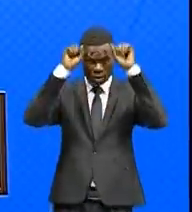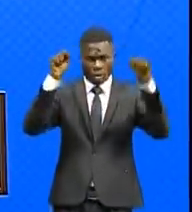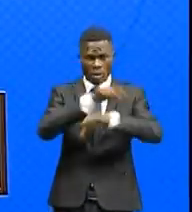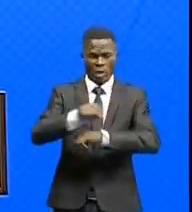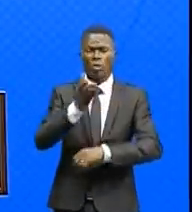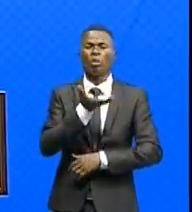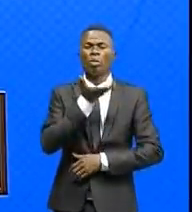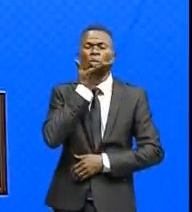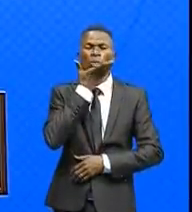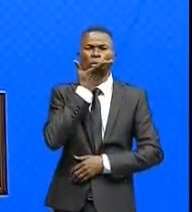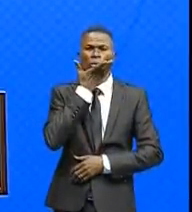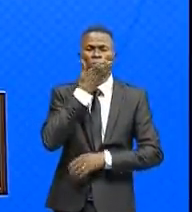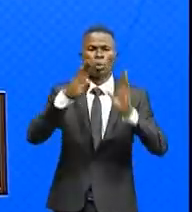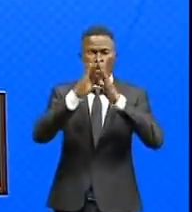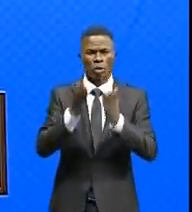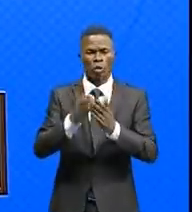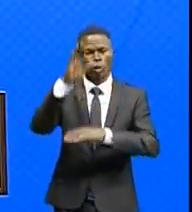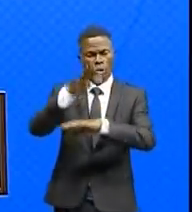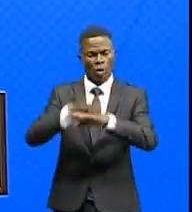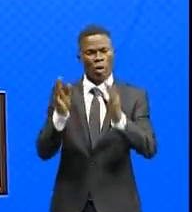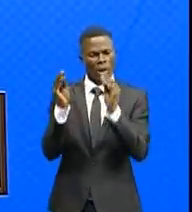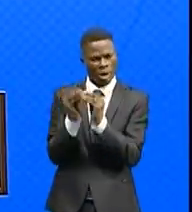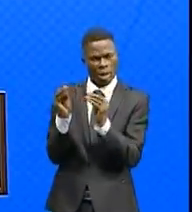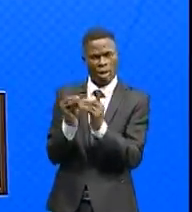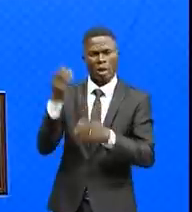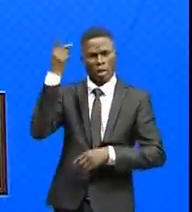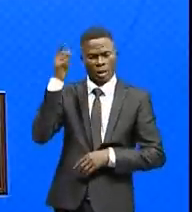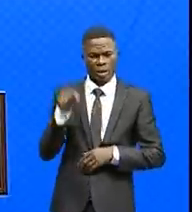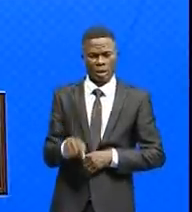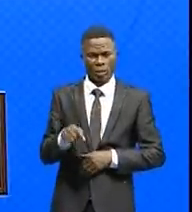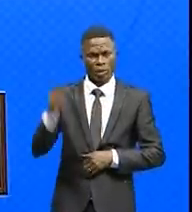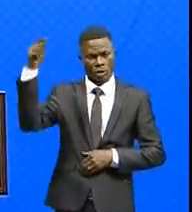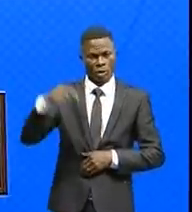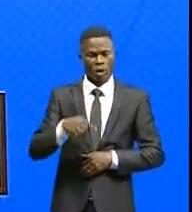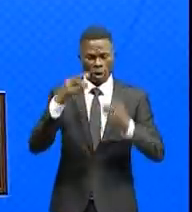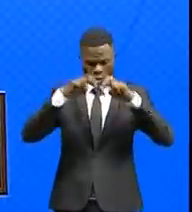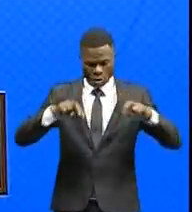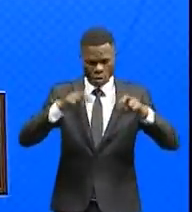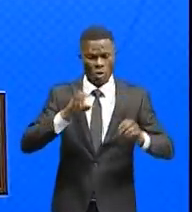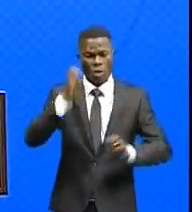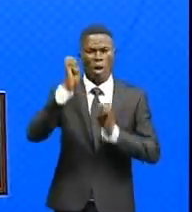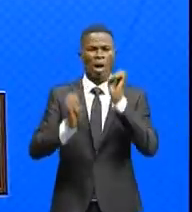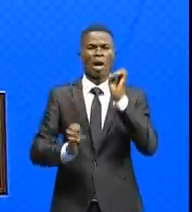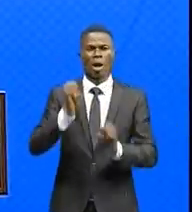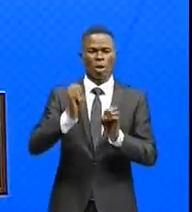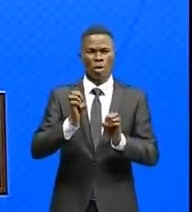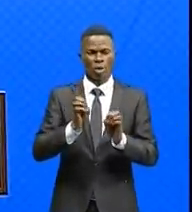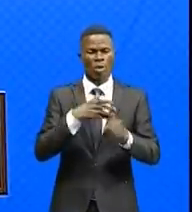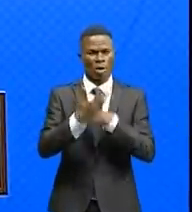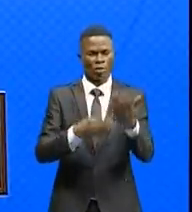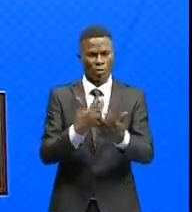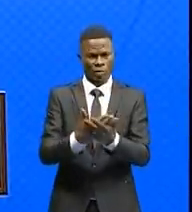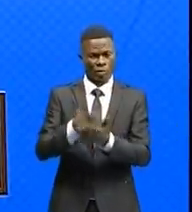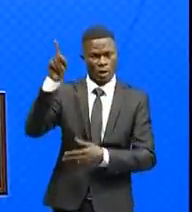bureau d'âge ont été tous rappelés en consultation à Kinshasa. Une mission d'enquête et d'évaluation a été dépêchée